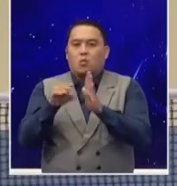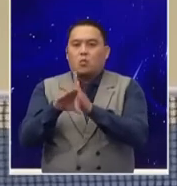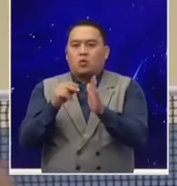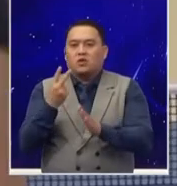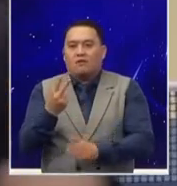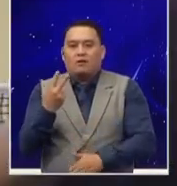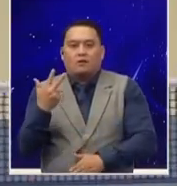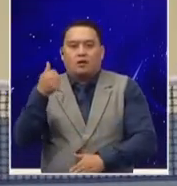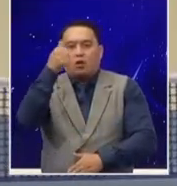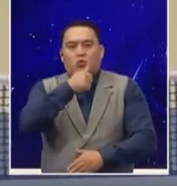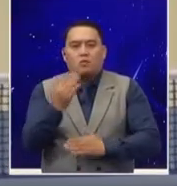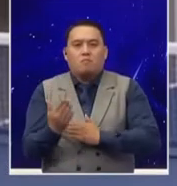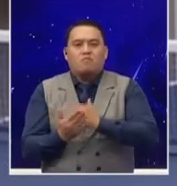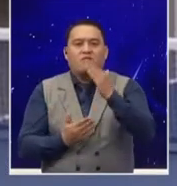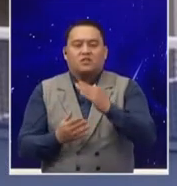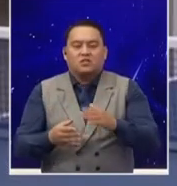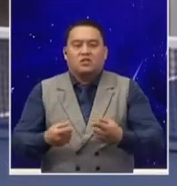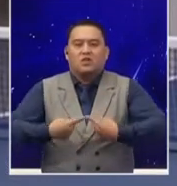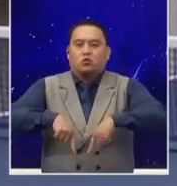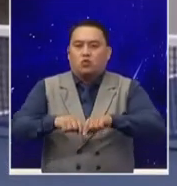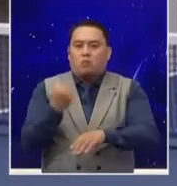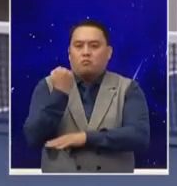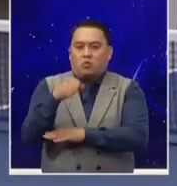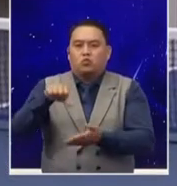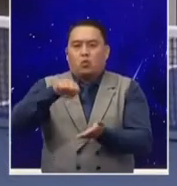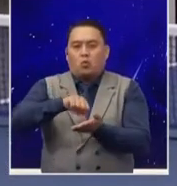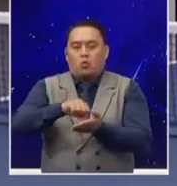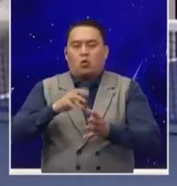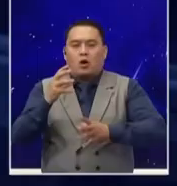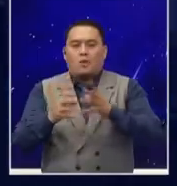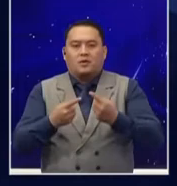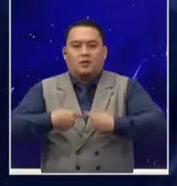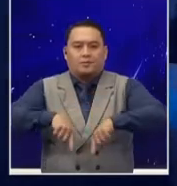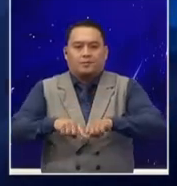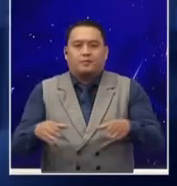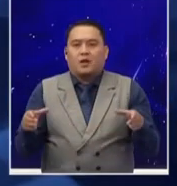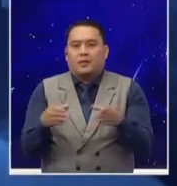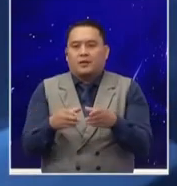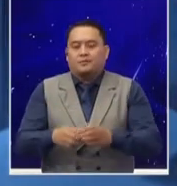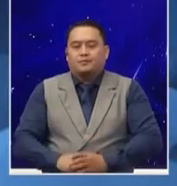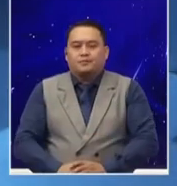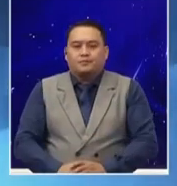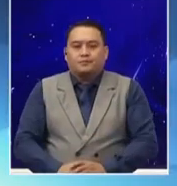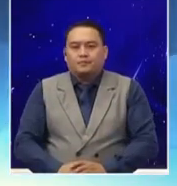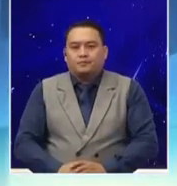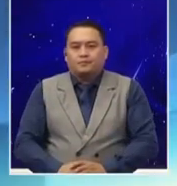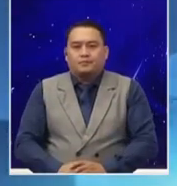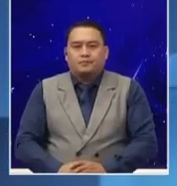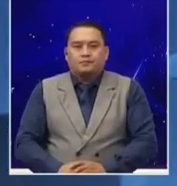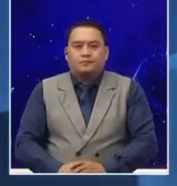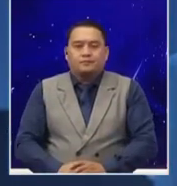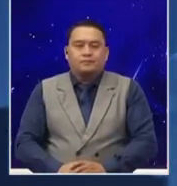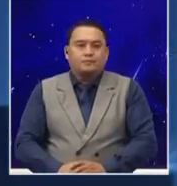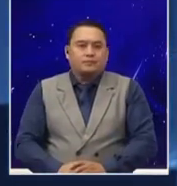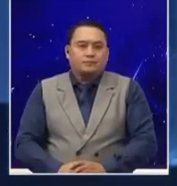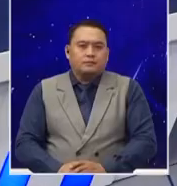2-3 года выйдет на более высокий уровень и будет завоевывать призовые места в общекомандном зачете. Алексей Цойжи, Курманбаев, телеканал ЖТСУ.